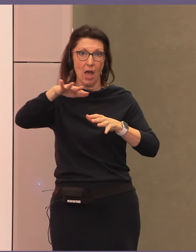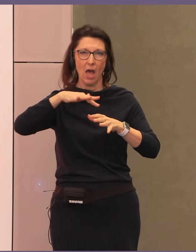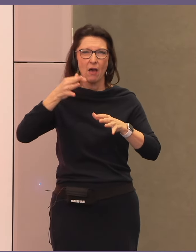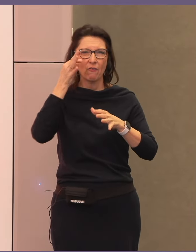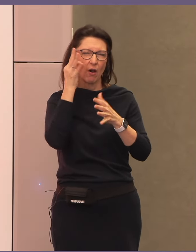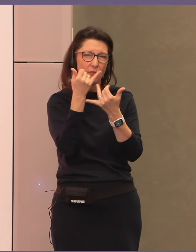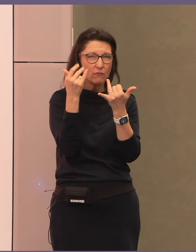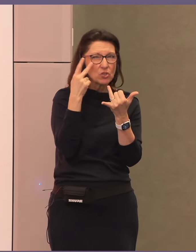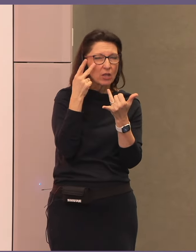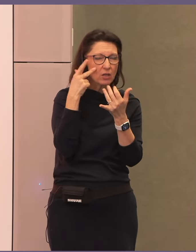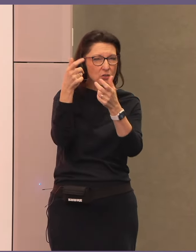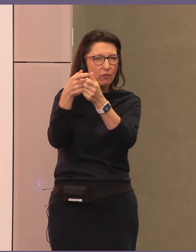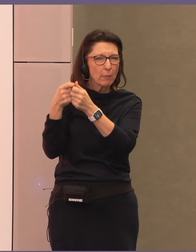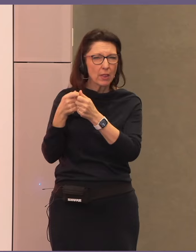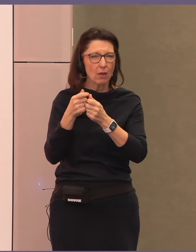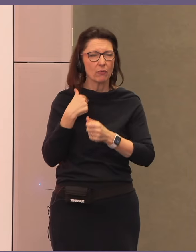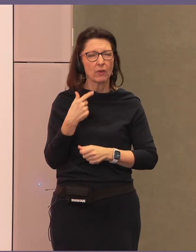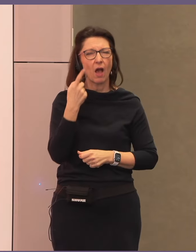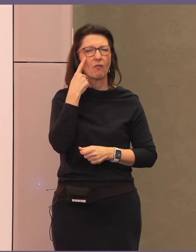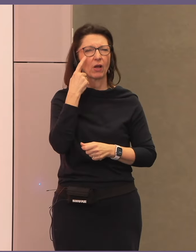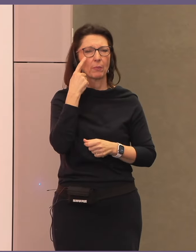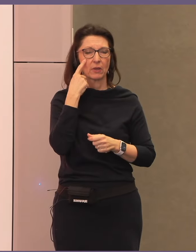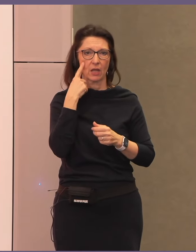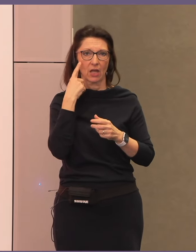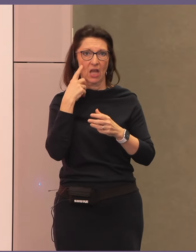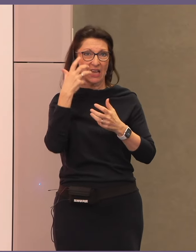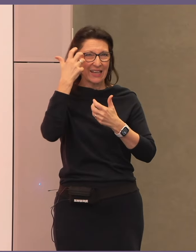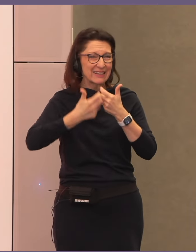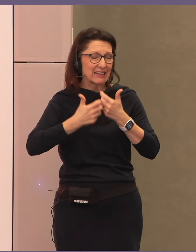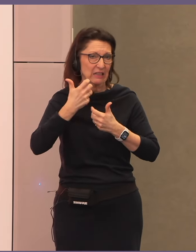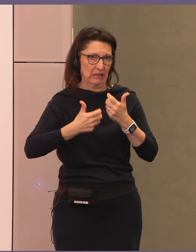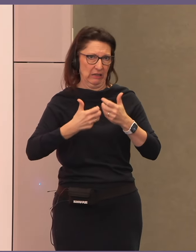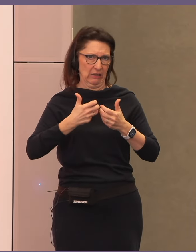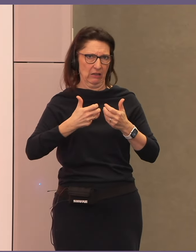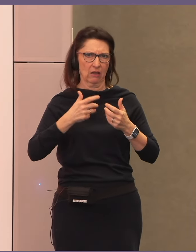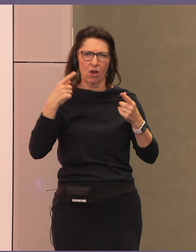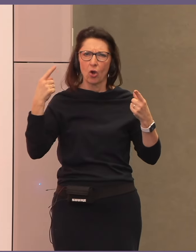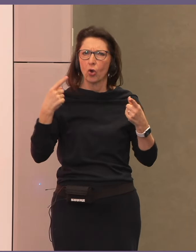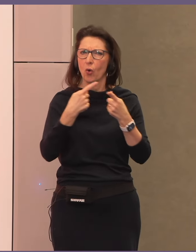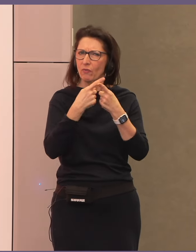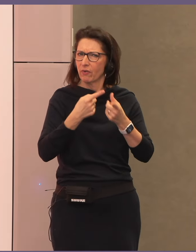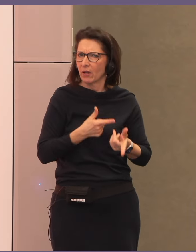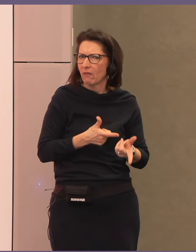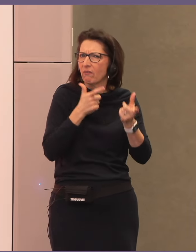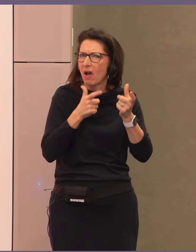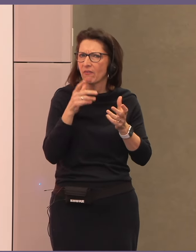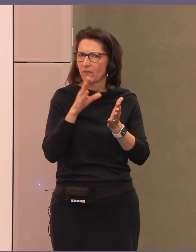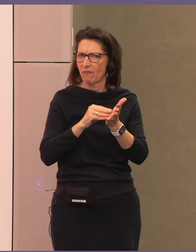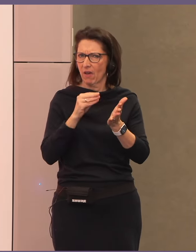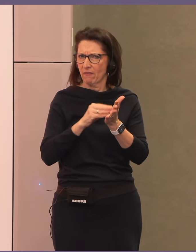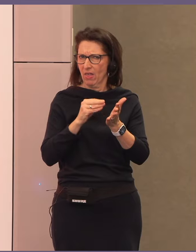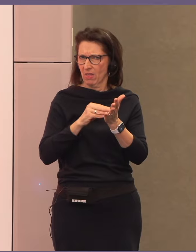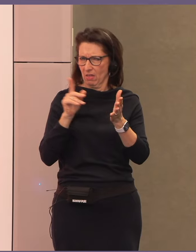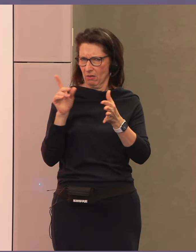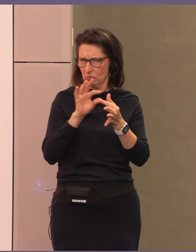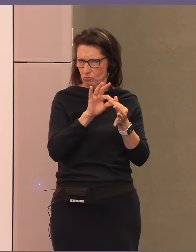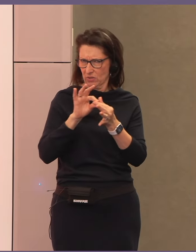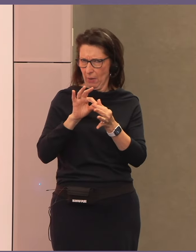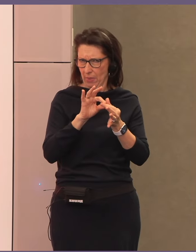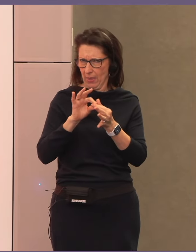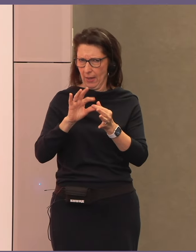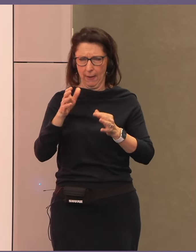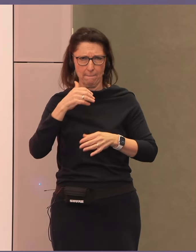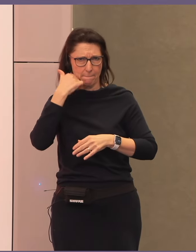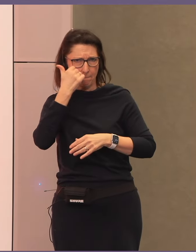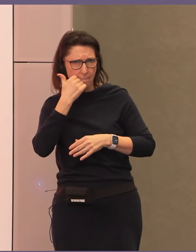festgestellt, dass bewaffnete Konflikte und Kriege und die damit einhergehenden maskulinistischen Standpunkte wie